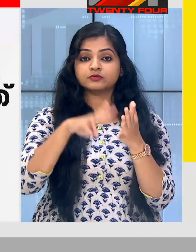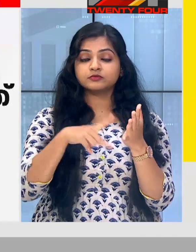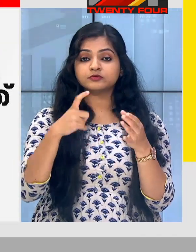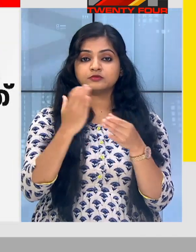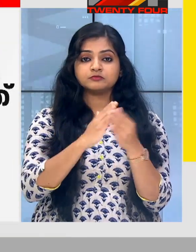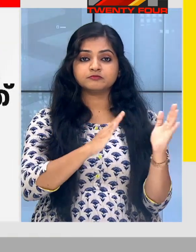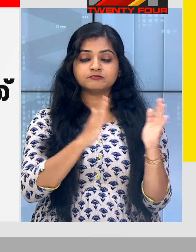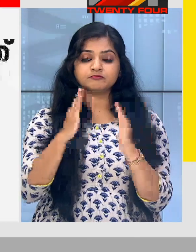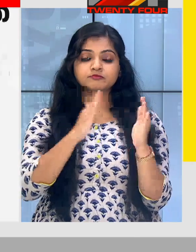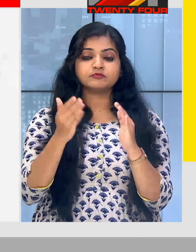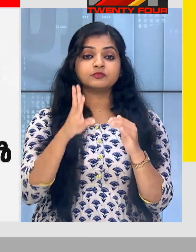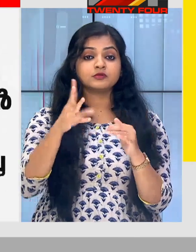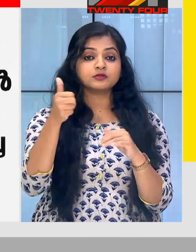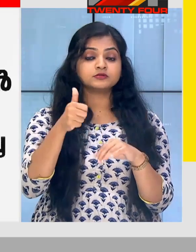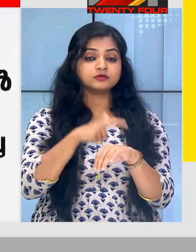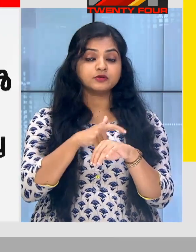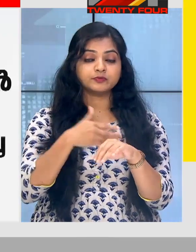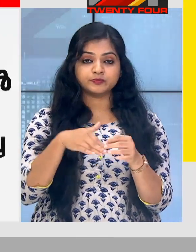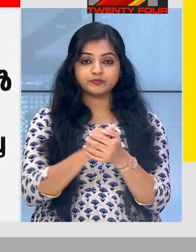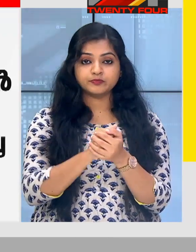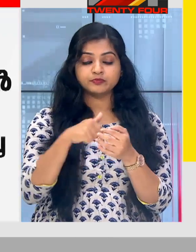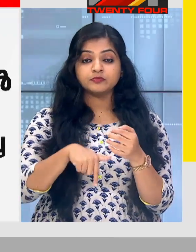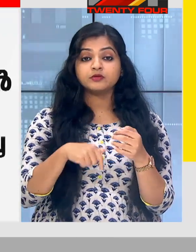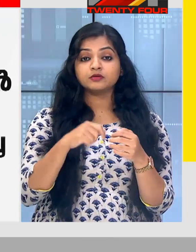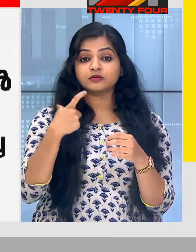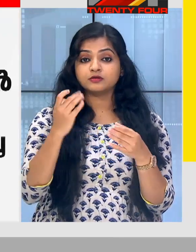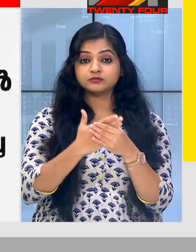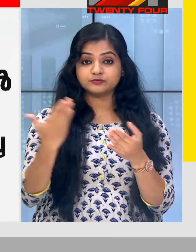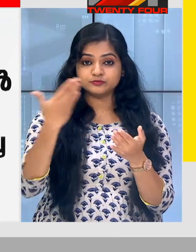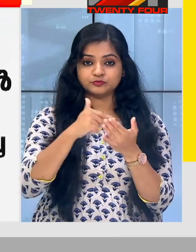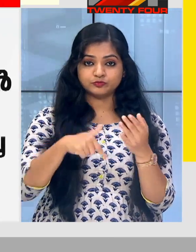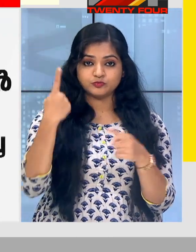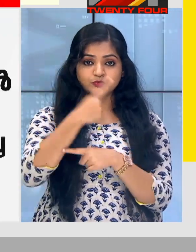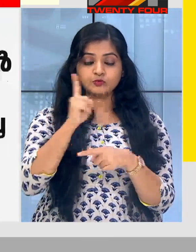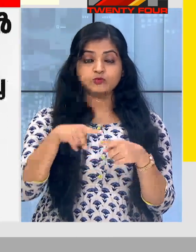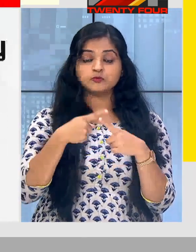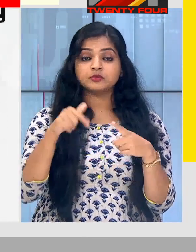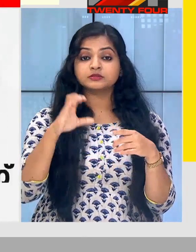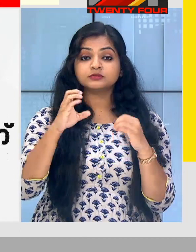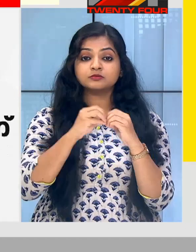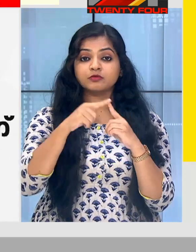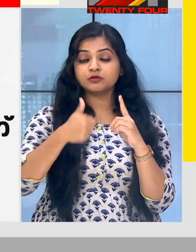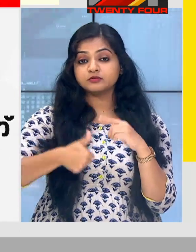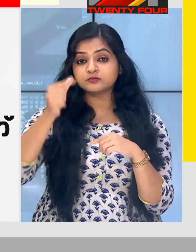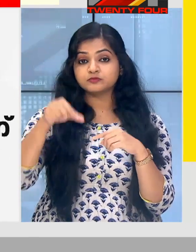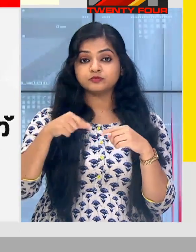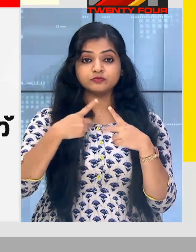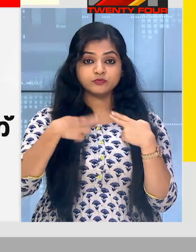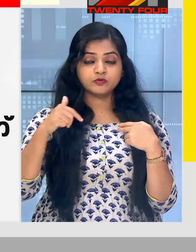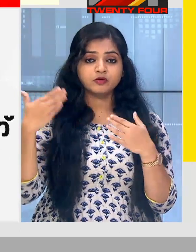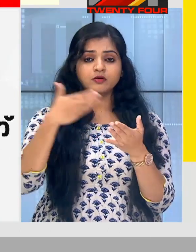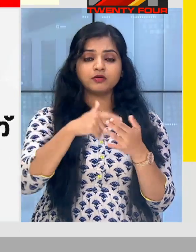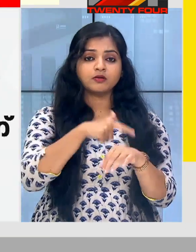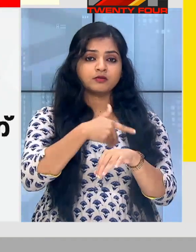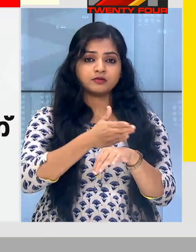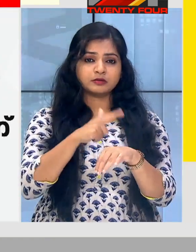പരിഗണിക്ക എടുത്തപ്പോൾ സിബിഐയുടെ സീനിയർ അഭിഭാഷകൻ കോടതിയിൽ ഉണ്ടായിരുന്നില്ല. അദ്ദേഹം അല്പസമയത്തിനകം എത്തും എന്ന് ജൂനിയർ